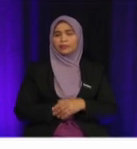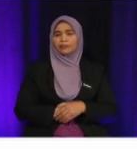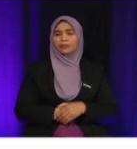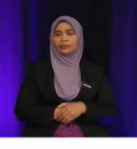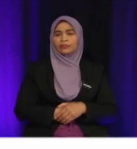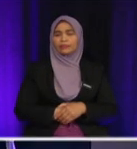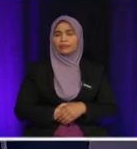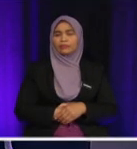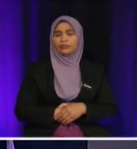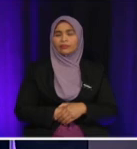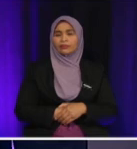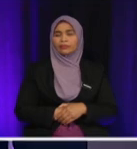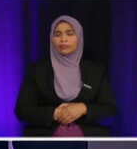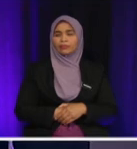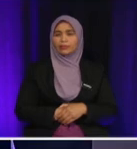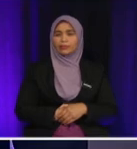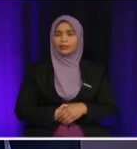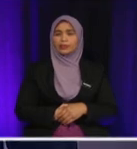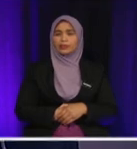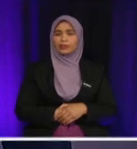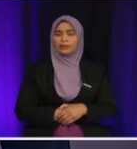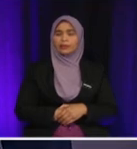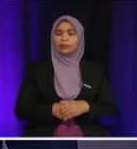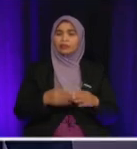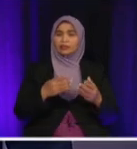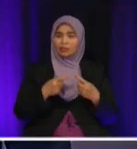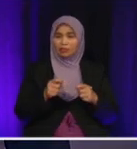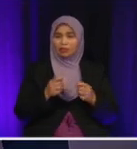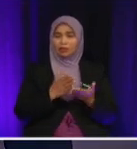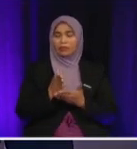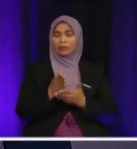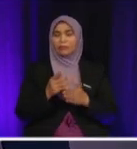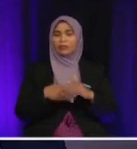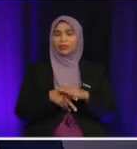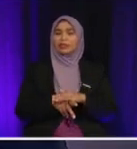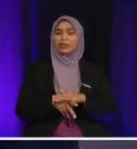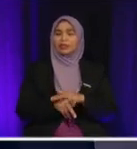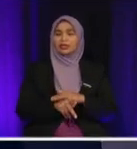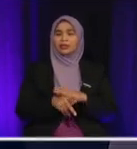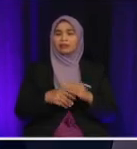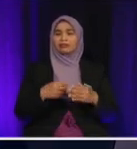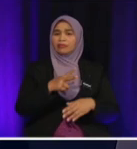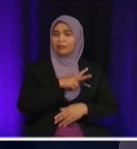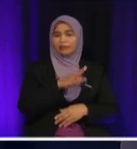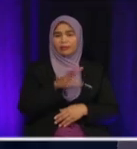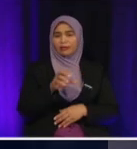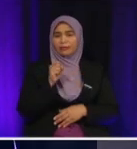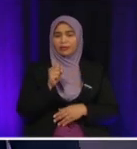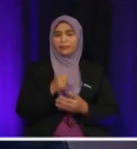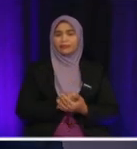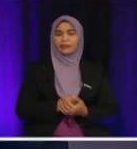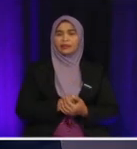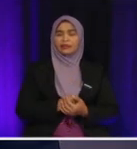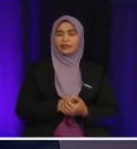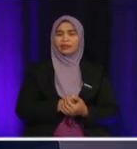wah ditikam atau dia tembak dan sebagainya, maka orang itu berlaku pembunuhan. Harta tak sempat nak ambil, maka dia dibunuh dan